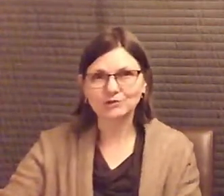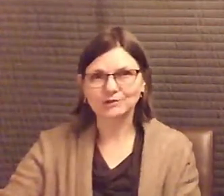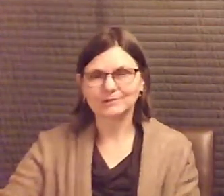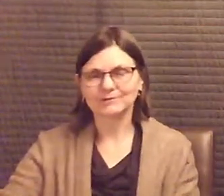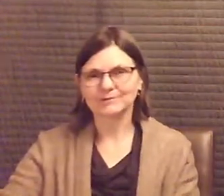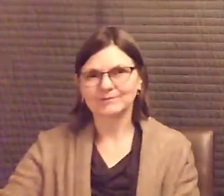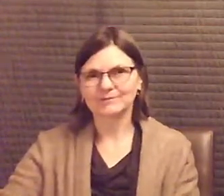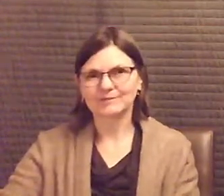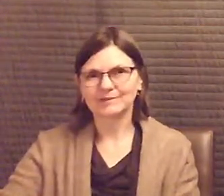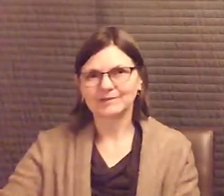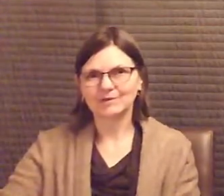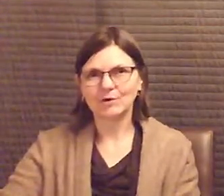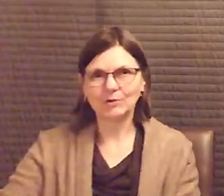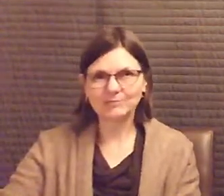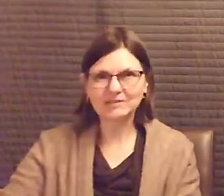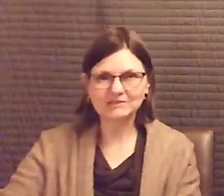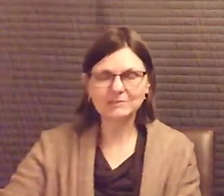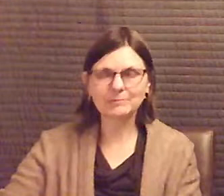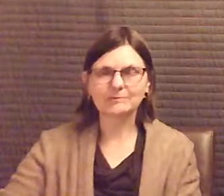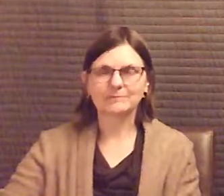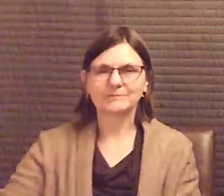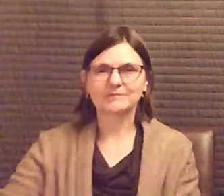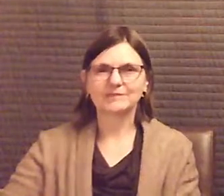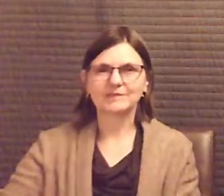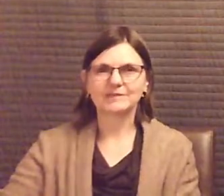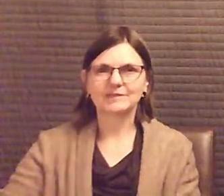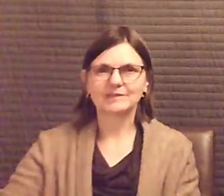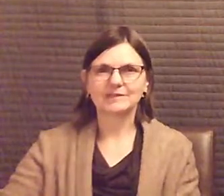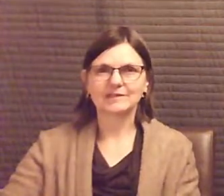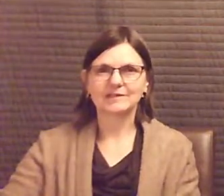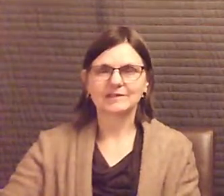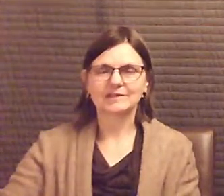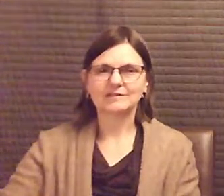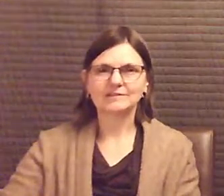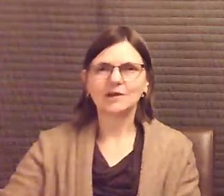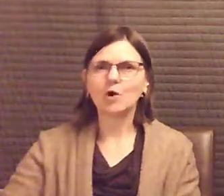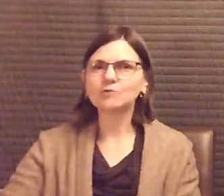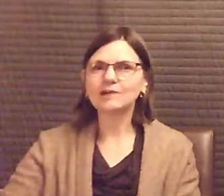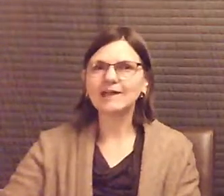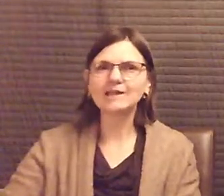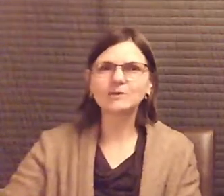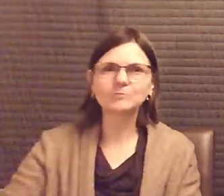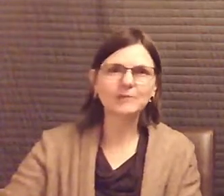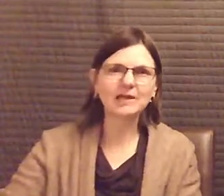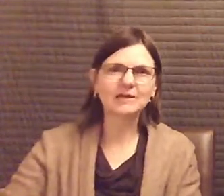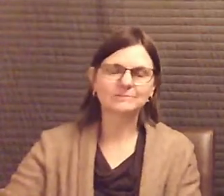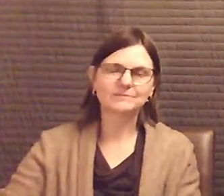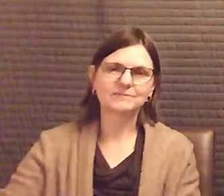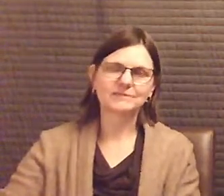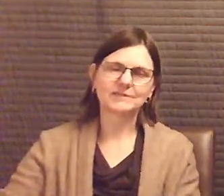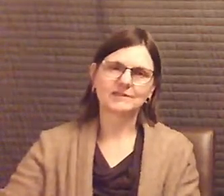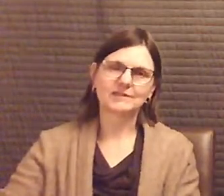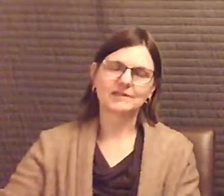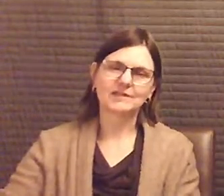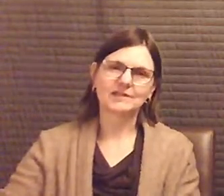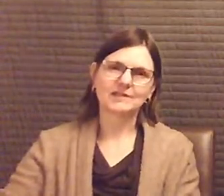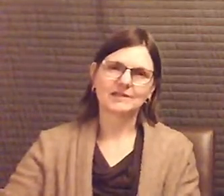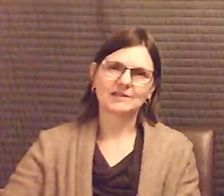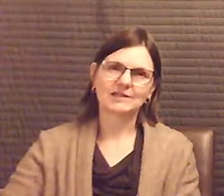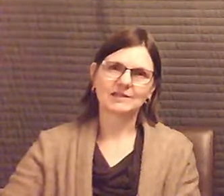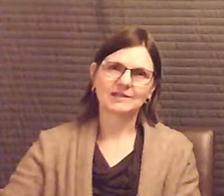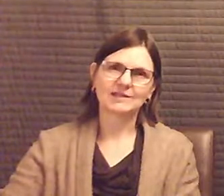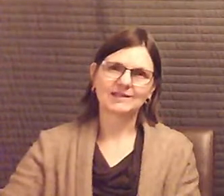video behandelt de site als die discipelen deel aan de ruwe politie ze over me heen om te preken church's de mole